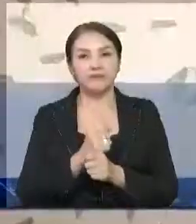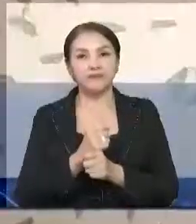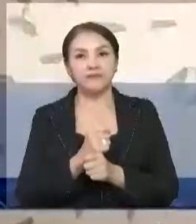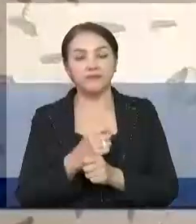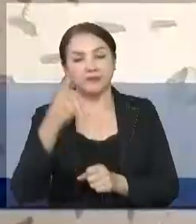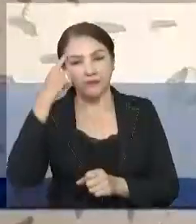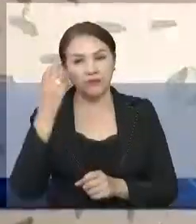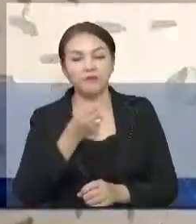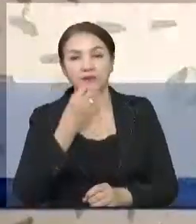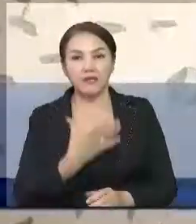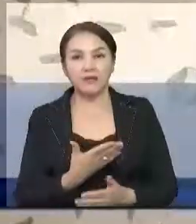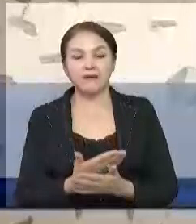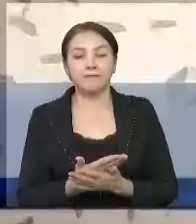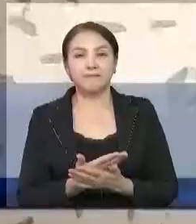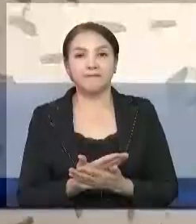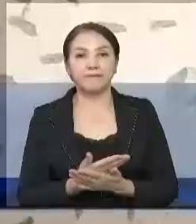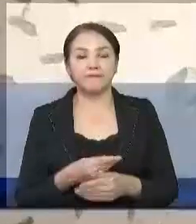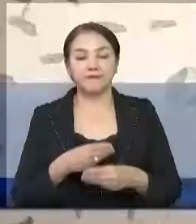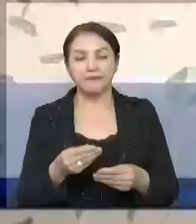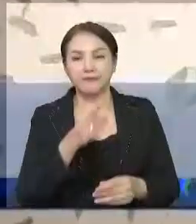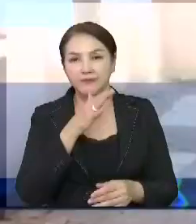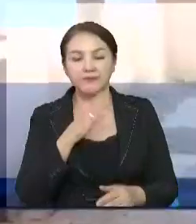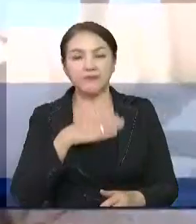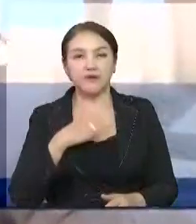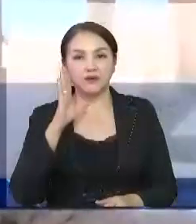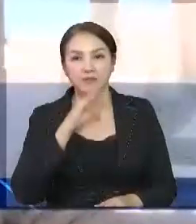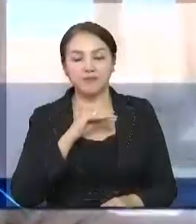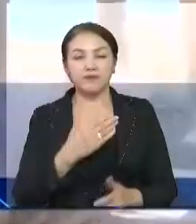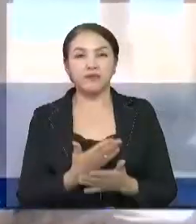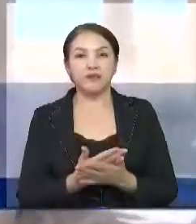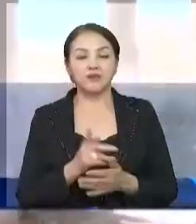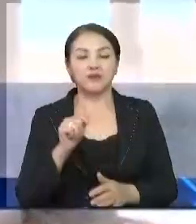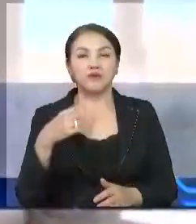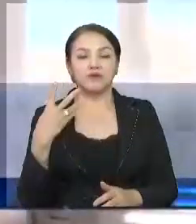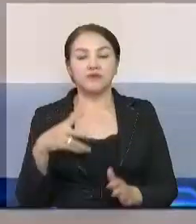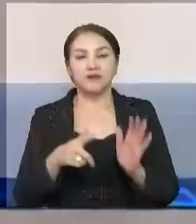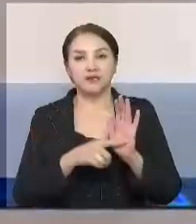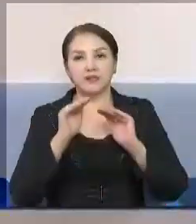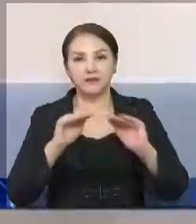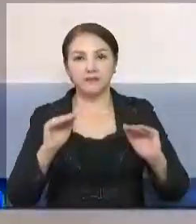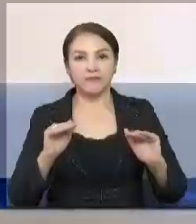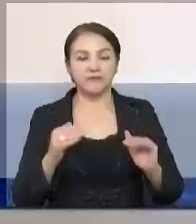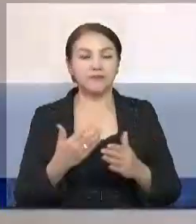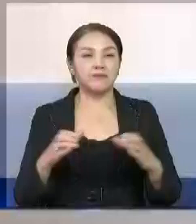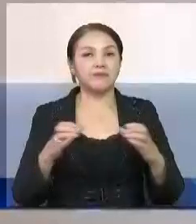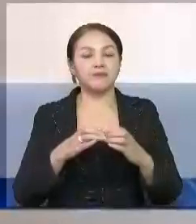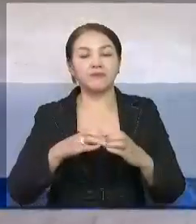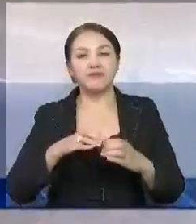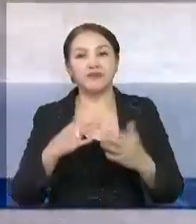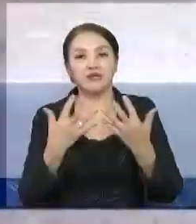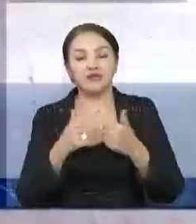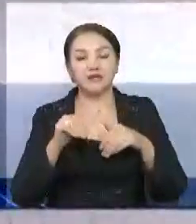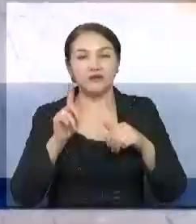Работы начались, думаю, неплохо. Думаю, поставленный срок мы успеем. Здесь обучается 147 детей, однако проектная мощность рассчитана